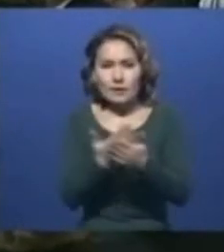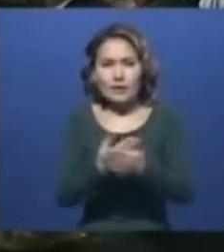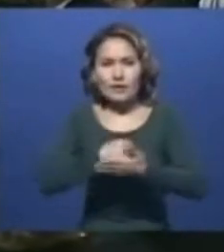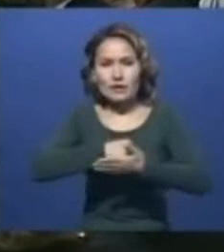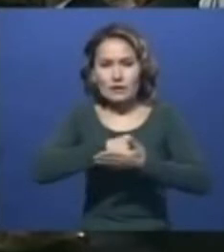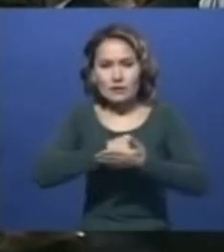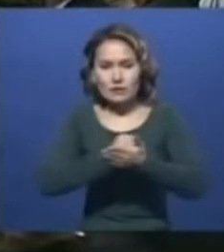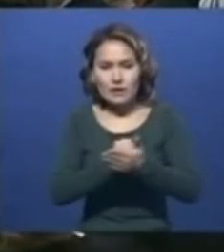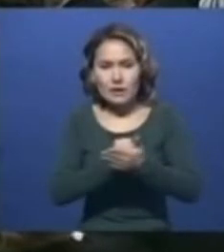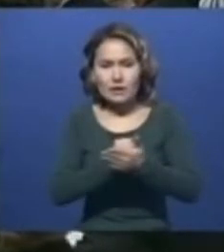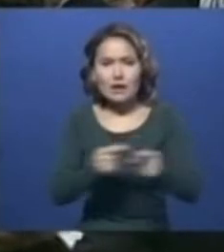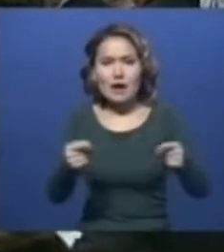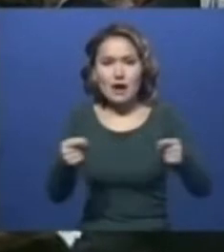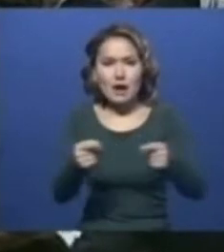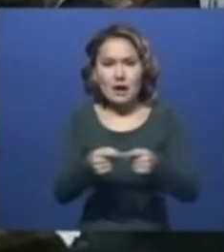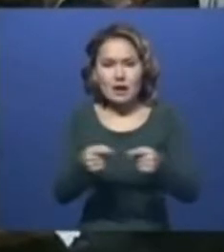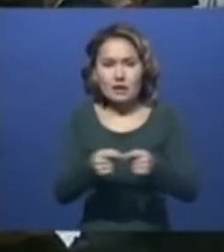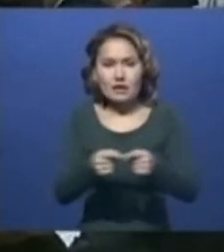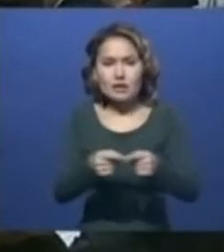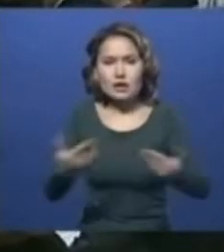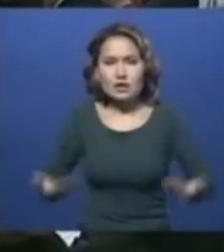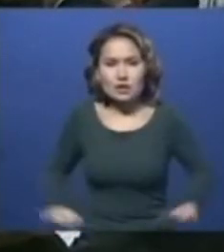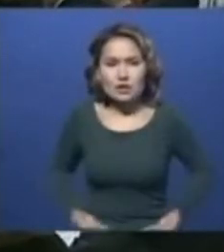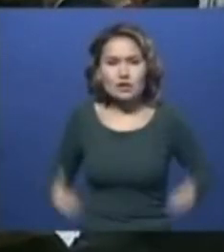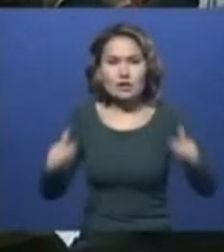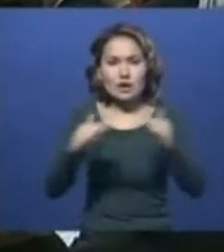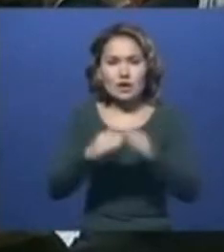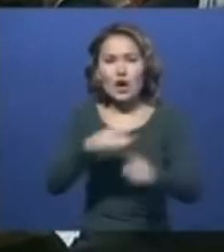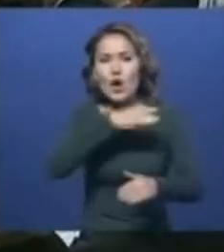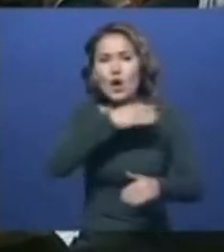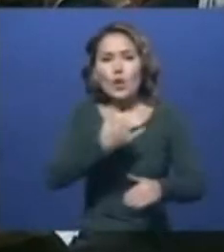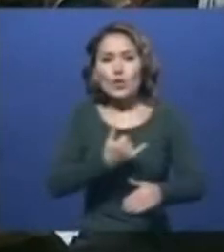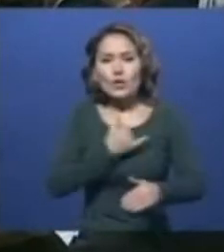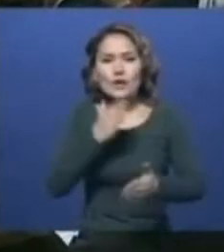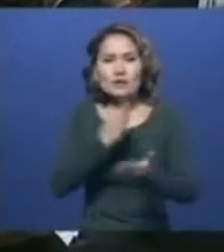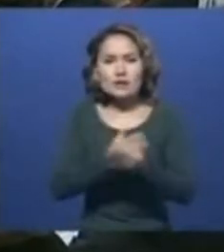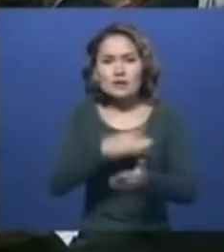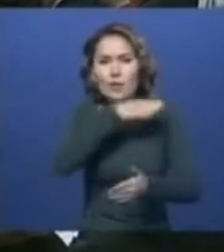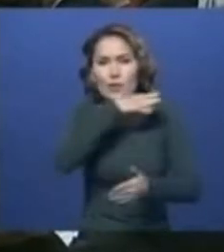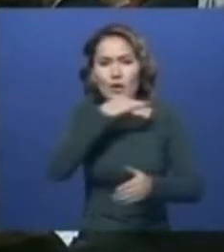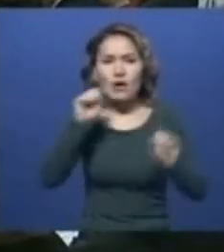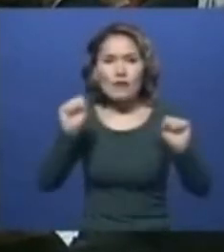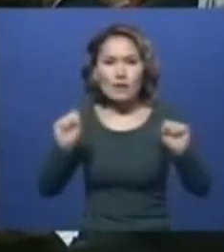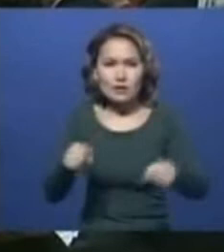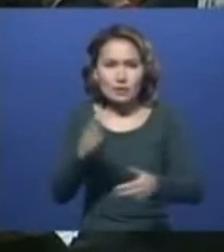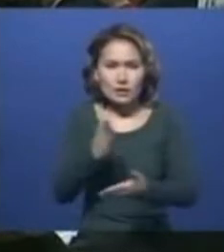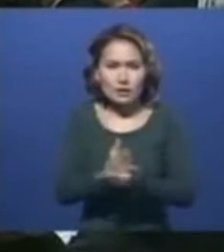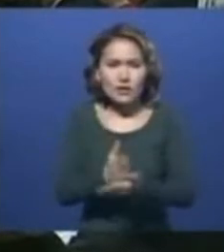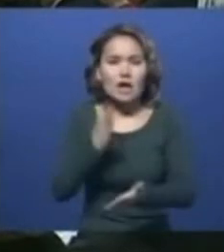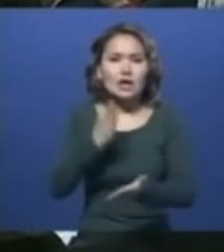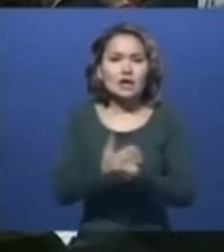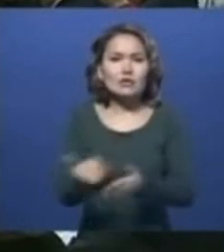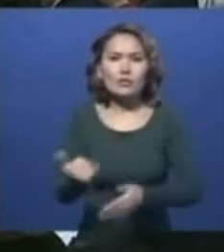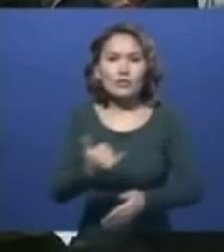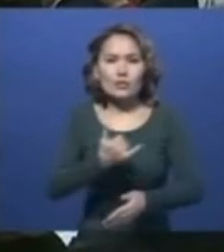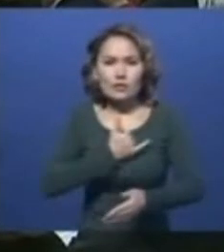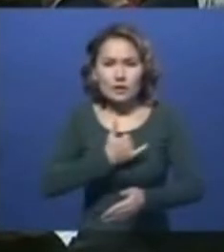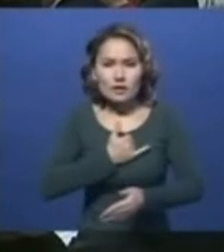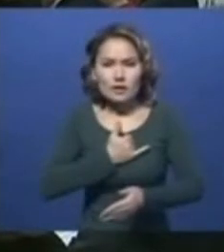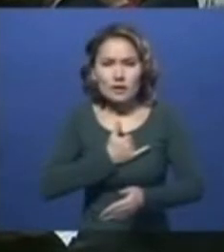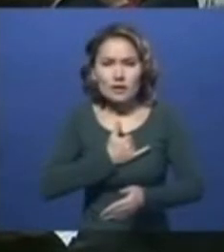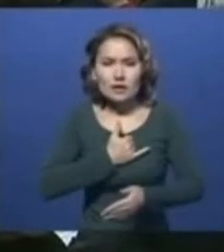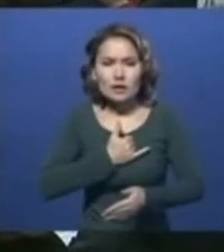строительству арендного жилья. У нас много есть методов по доступному жилью. Есть у нас